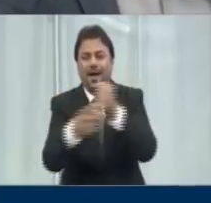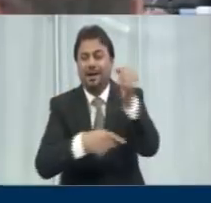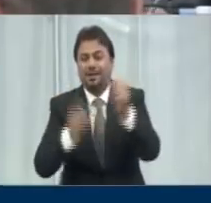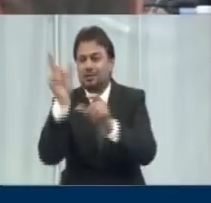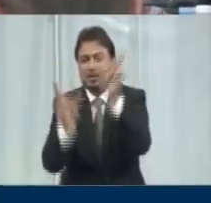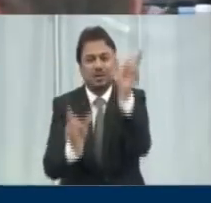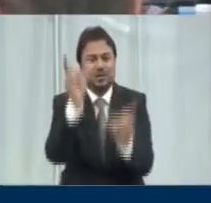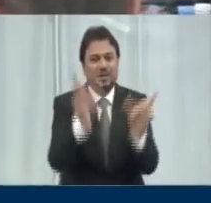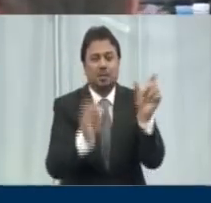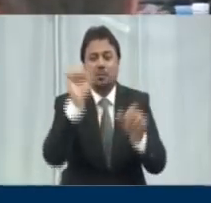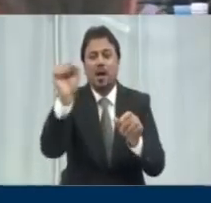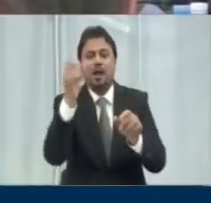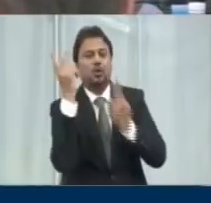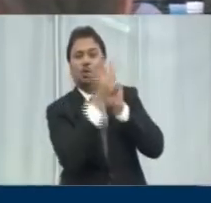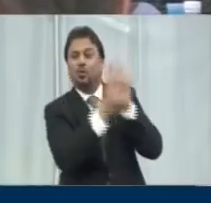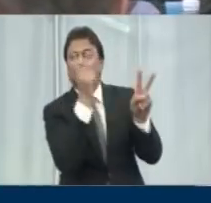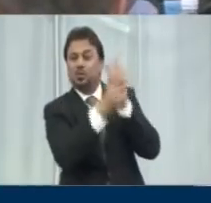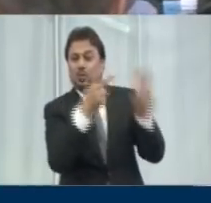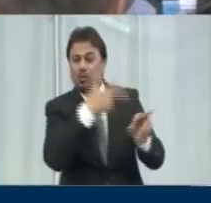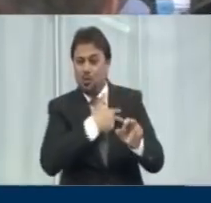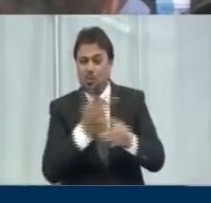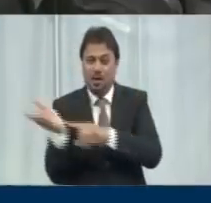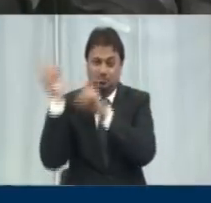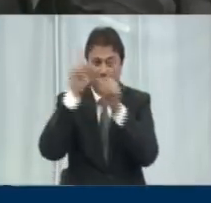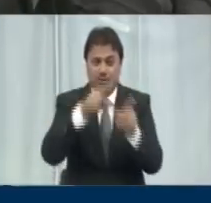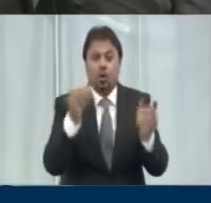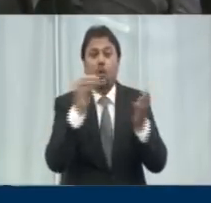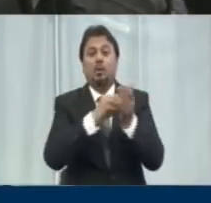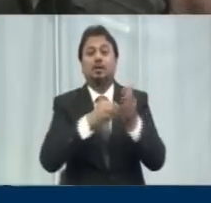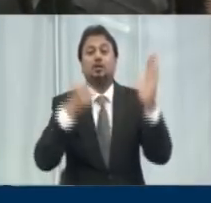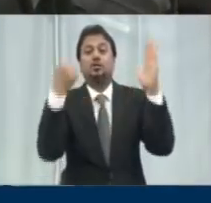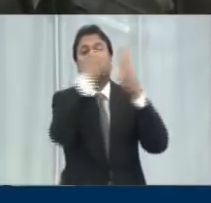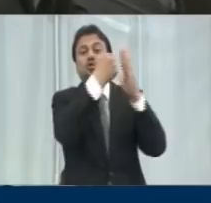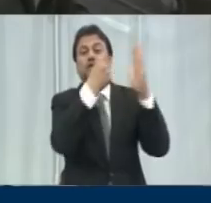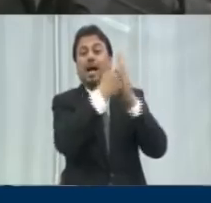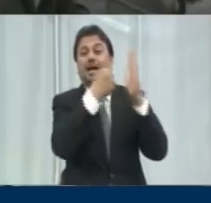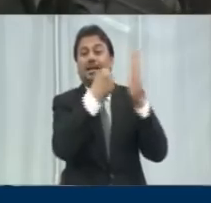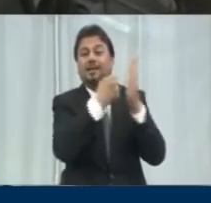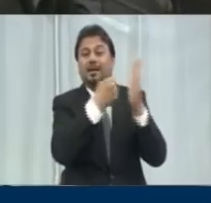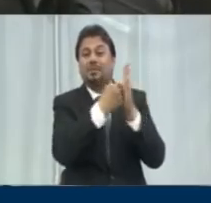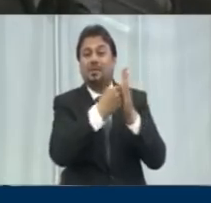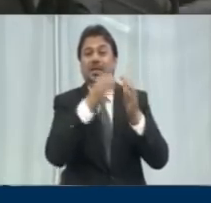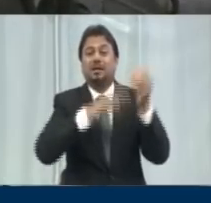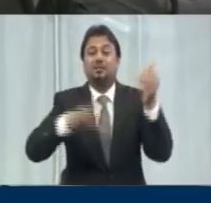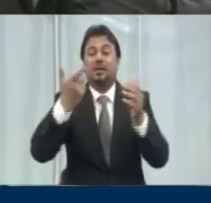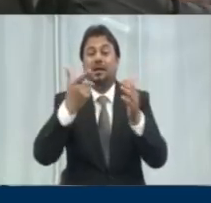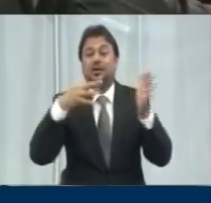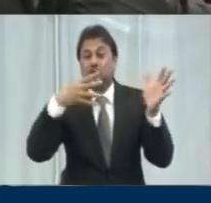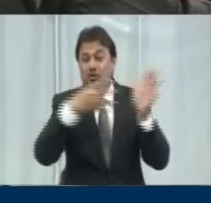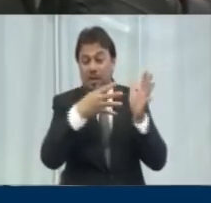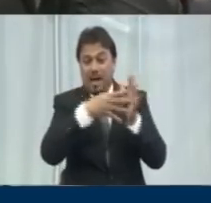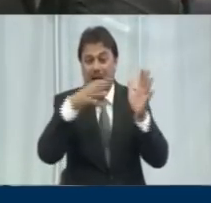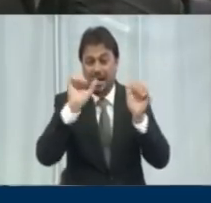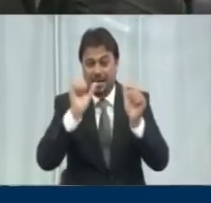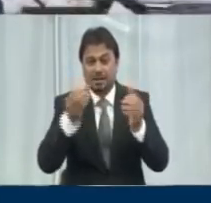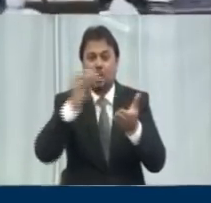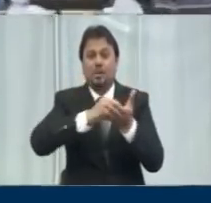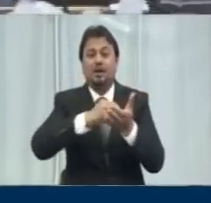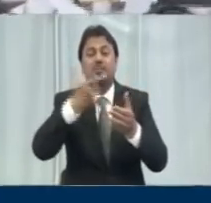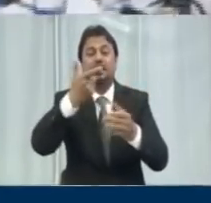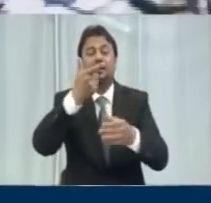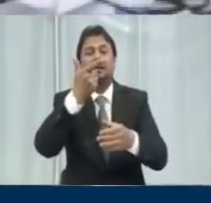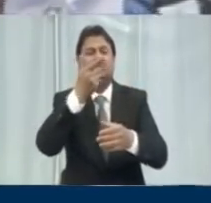جميع مستحقات الفلاحين، إضافة إلى تحويل حملة الشهادات من البكالوريوس وصعودا في الوزارات